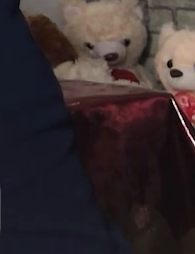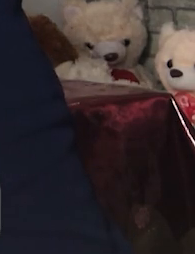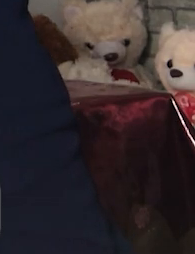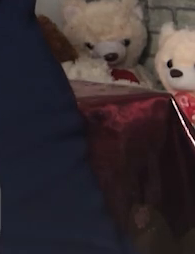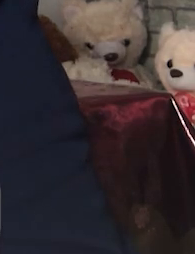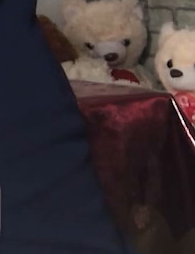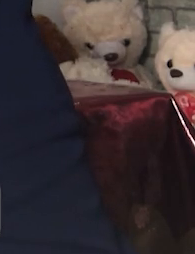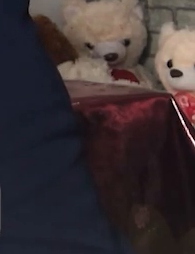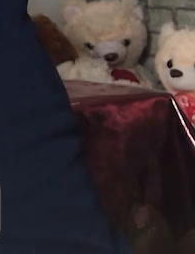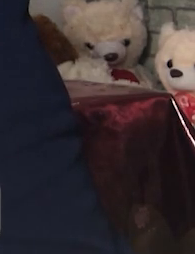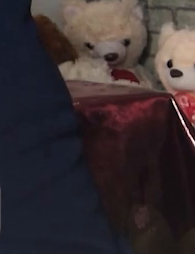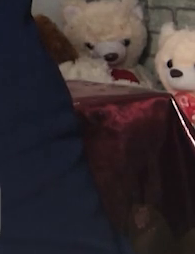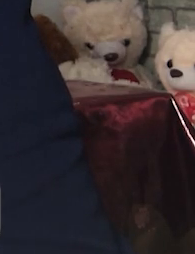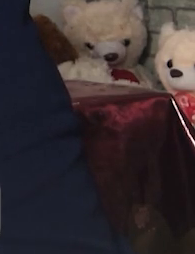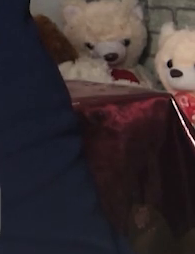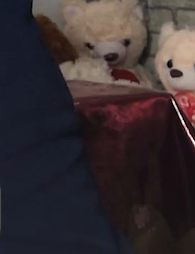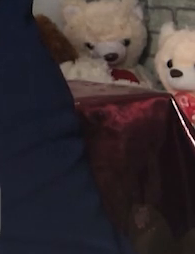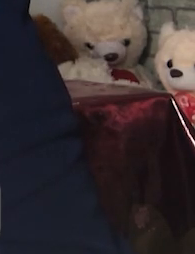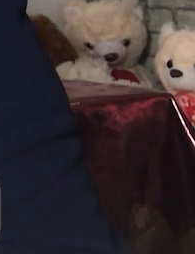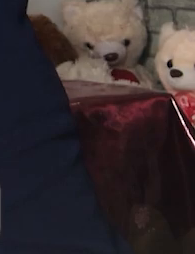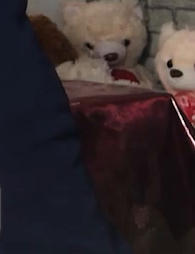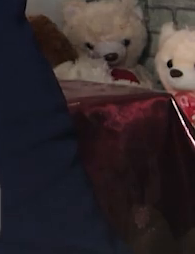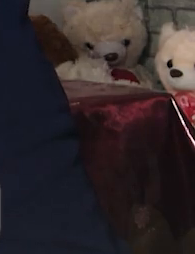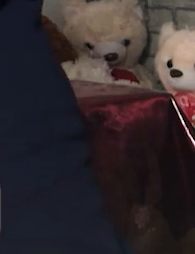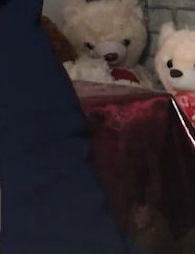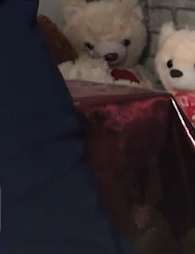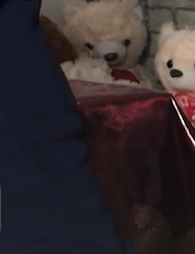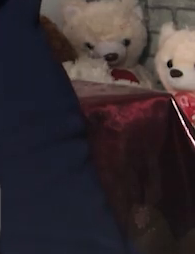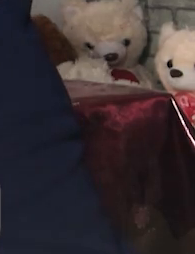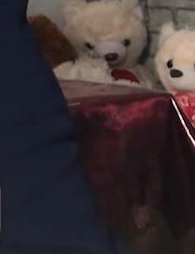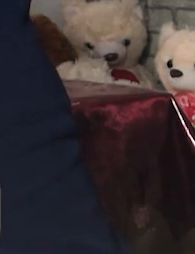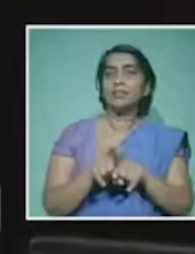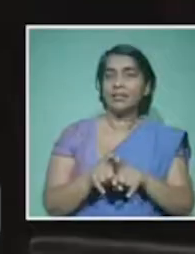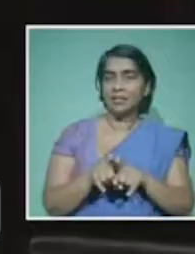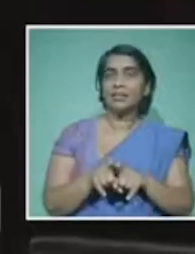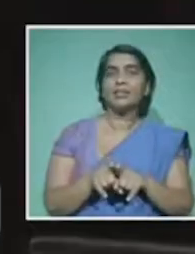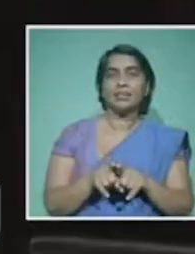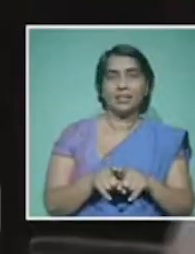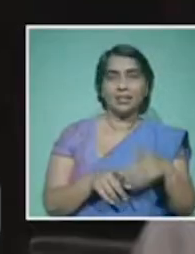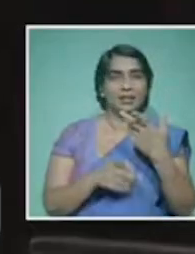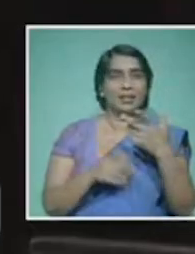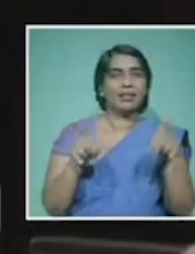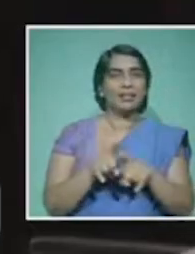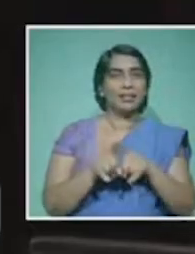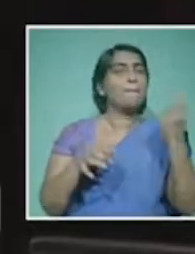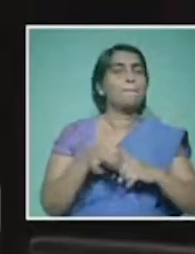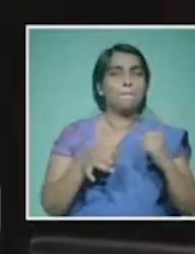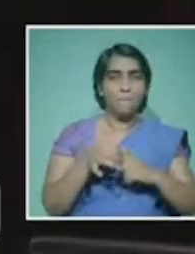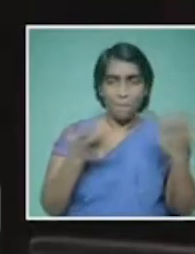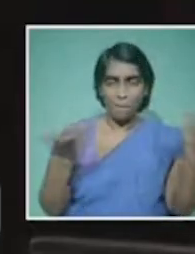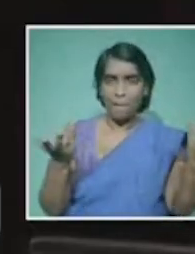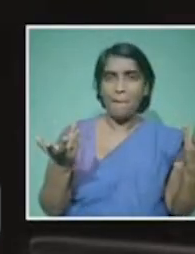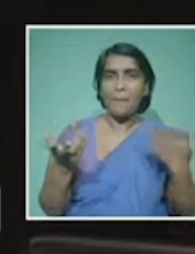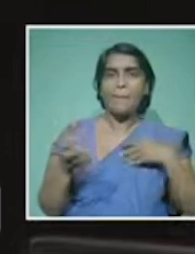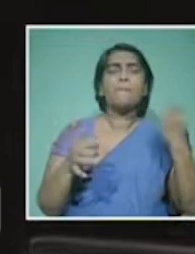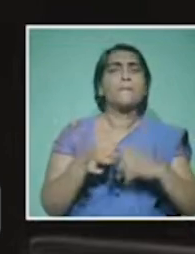சொல்லிட்டு அவங்களுடைய அந்த பாடி ஸ்டைல பார்க்கணும் சண்டைக்கு போற மாதிரியே நின்னுறாங்க மொக்கத்த பிரச்சனை